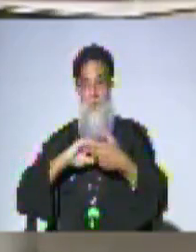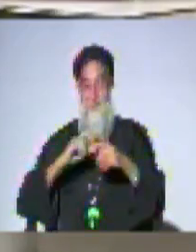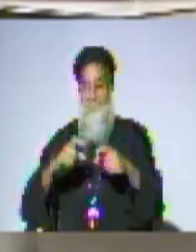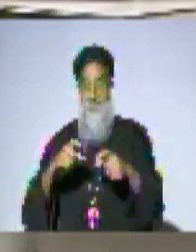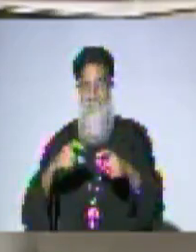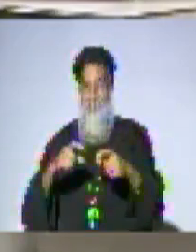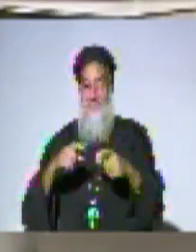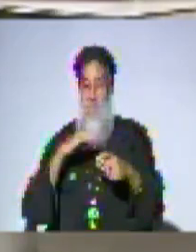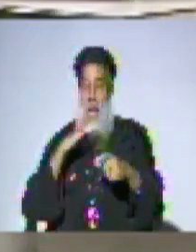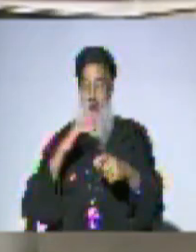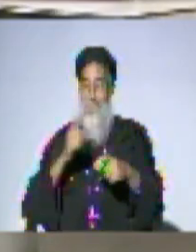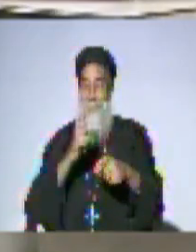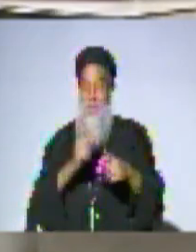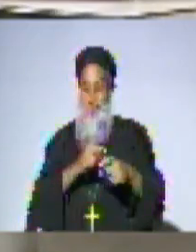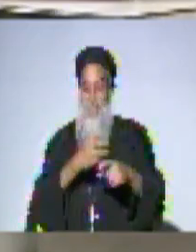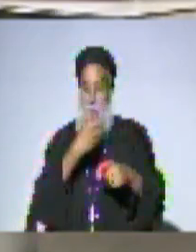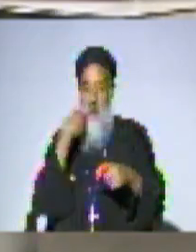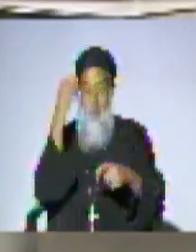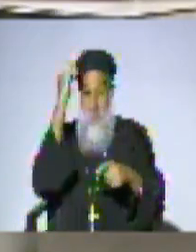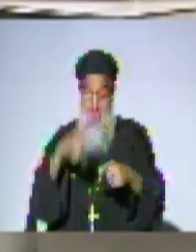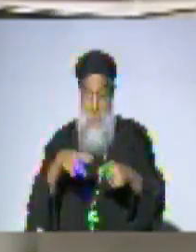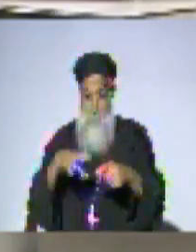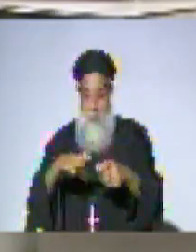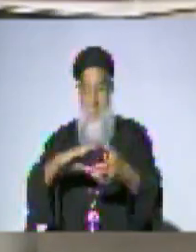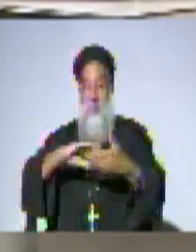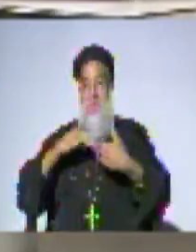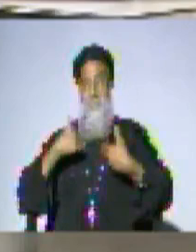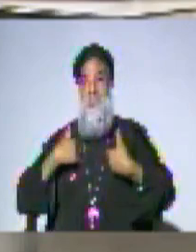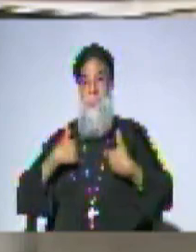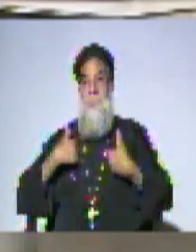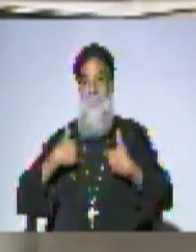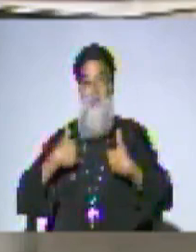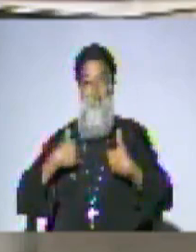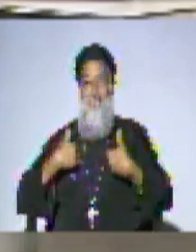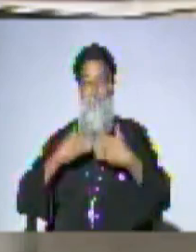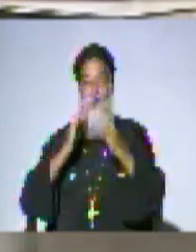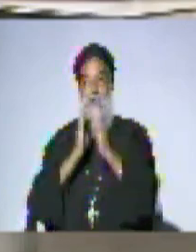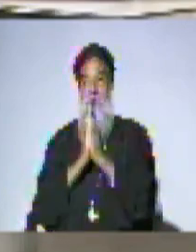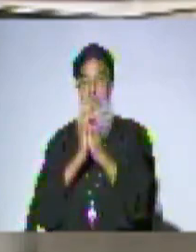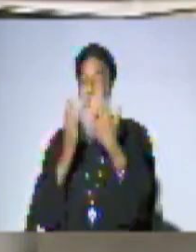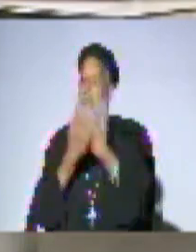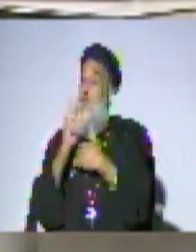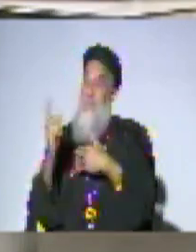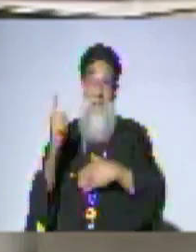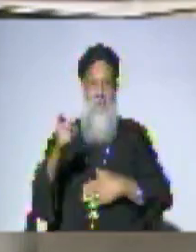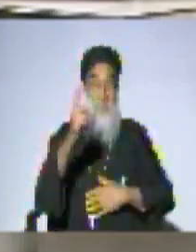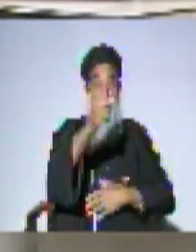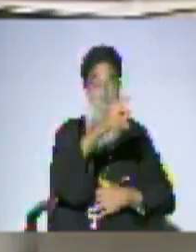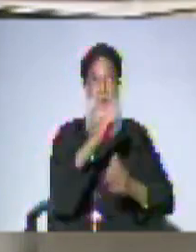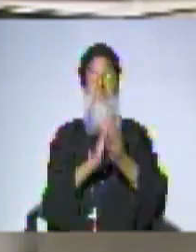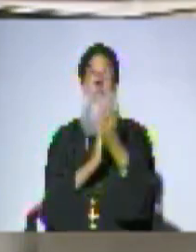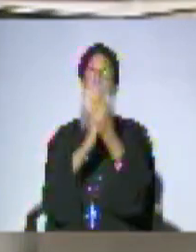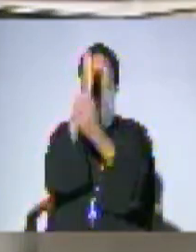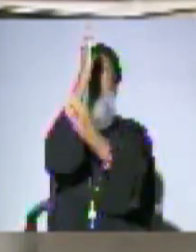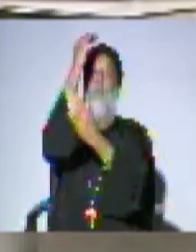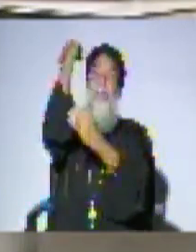فهي ناطقة بمعنى إنها بتقدم صلواتنا للآب السماوي.